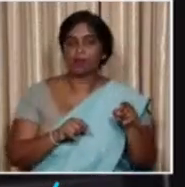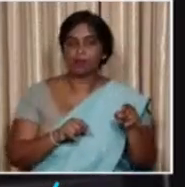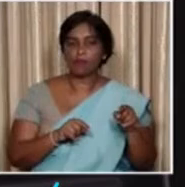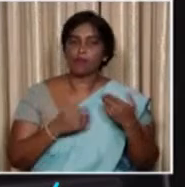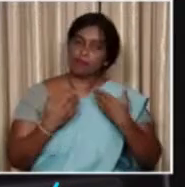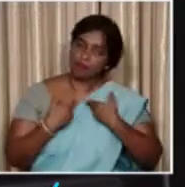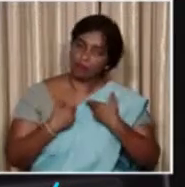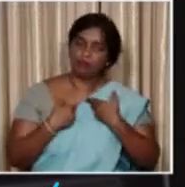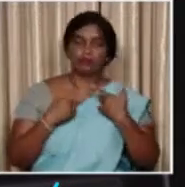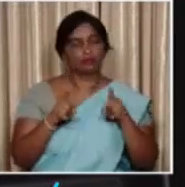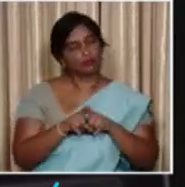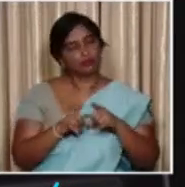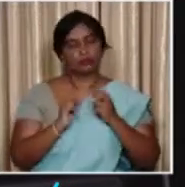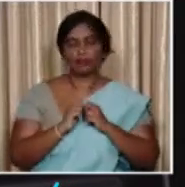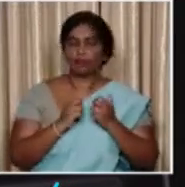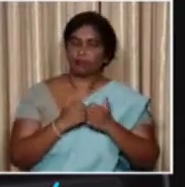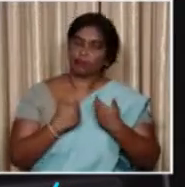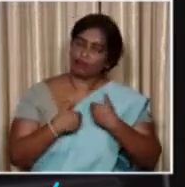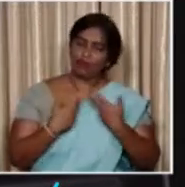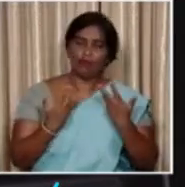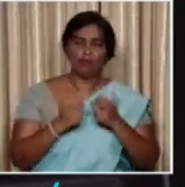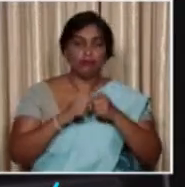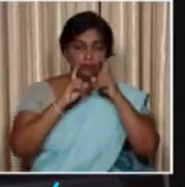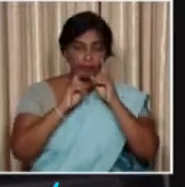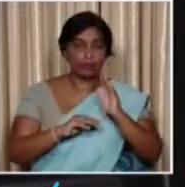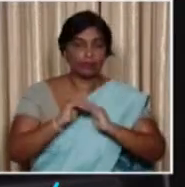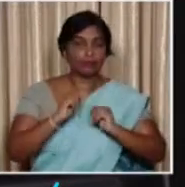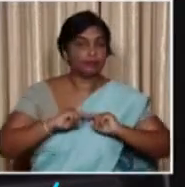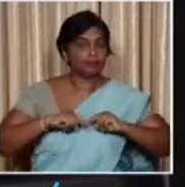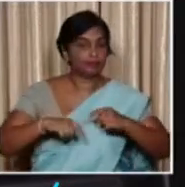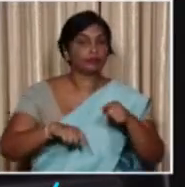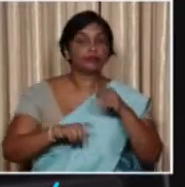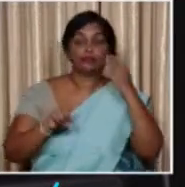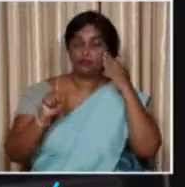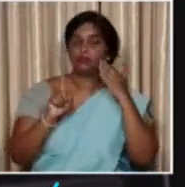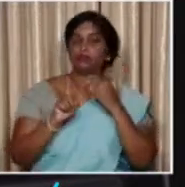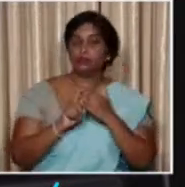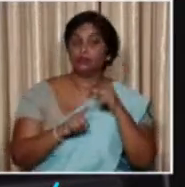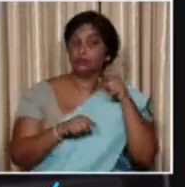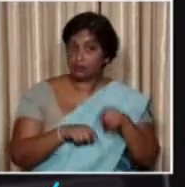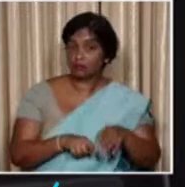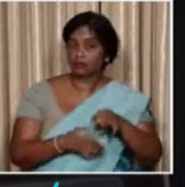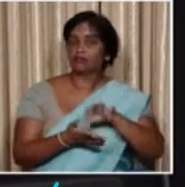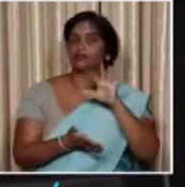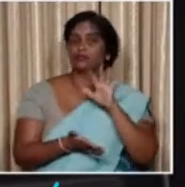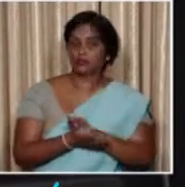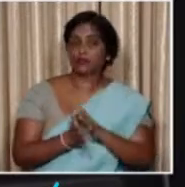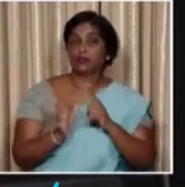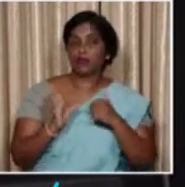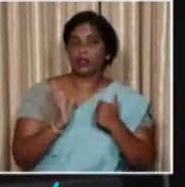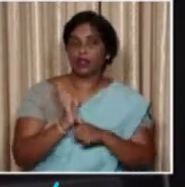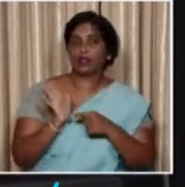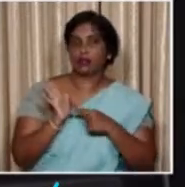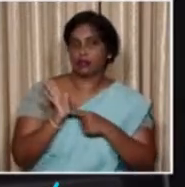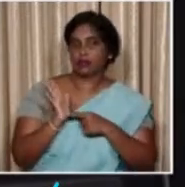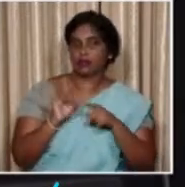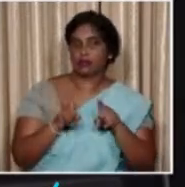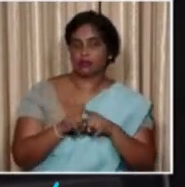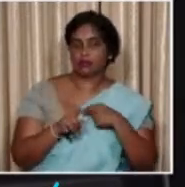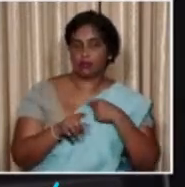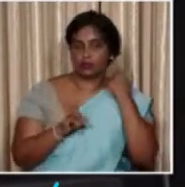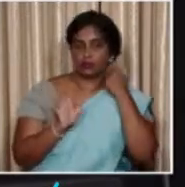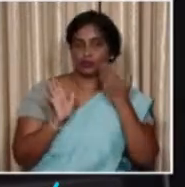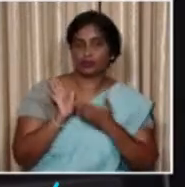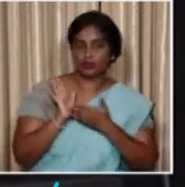මටත් ක්‍රියාත්මක වෙනවා නම් ප්‍රශ්නයක් නැහැ වෙන මේ ක්‍රියාත්මක කිරීම පිළිබඳව ඔබට අද තීන්දුවක් ගන්න පුළුවන් මේ පනතේ තියෙන විදිහට කරු කතානායකතුමනි අපි දන්න